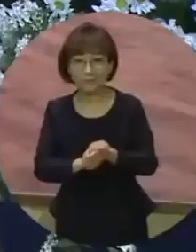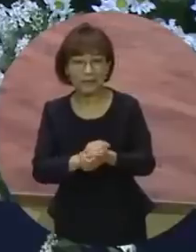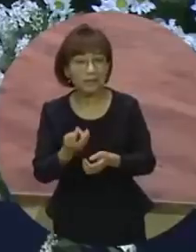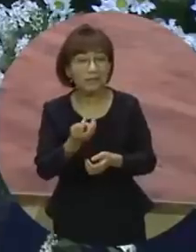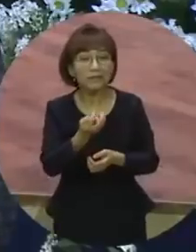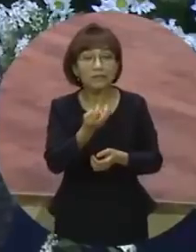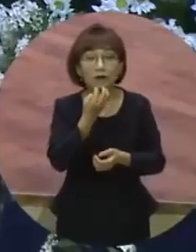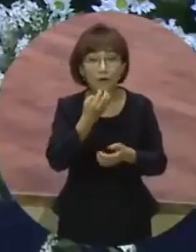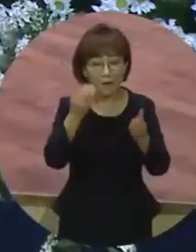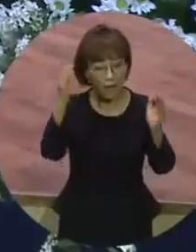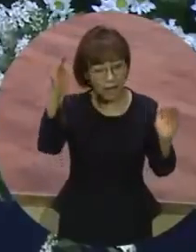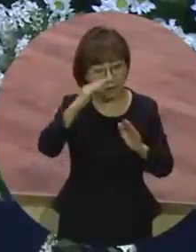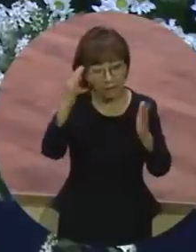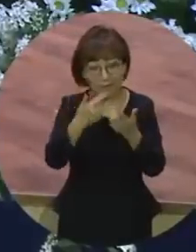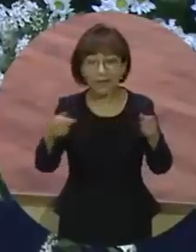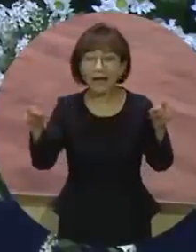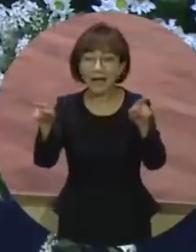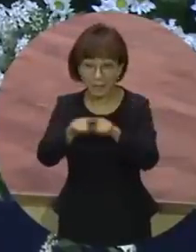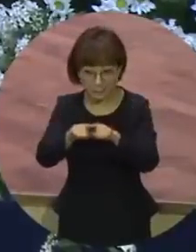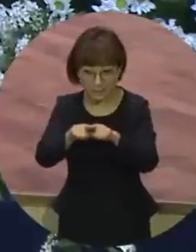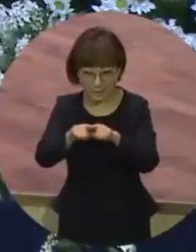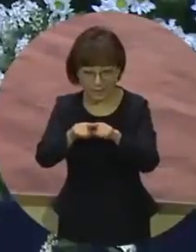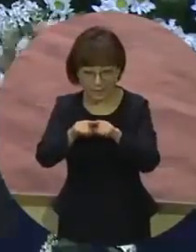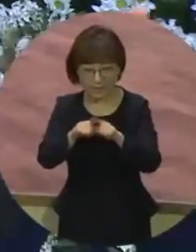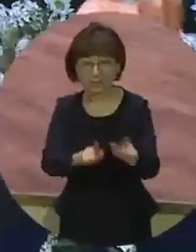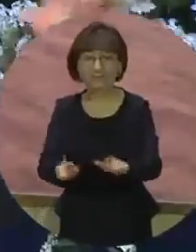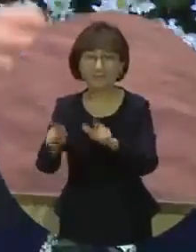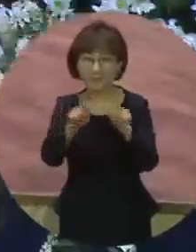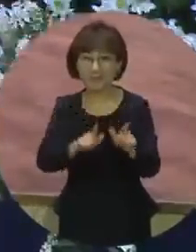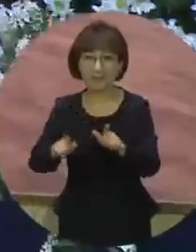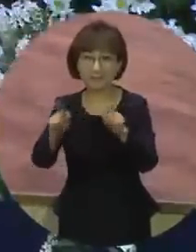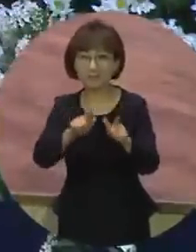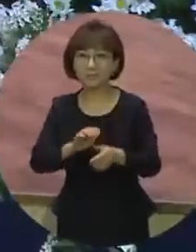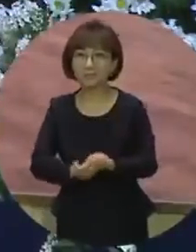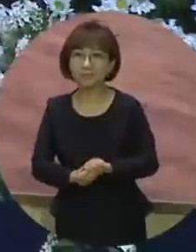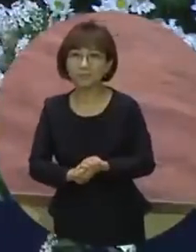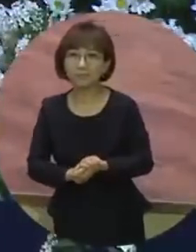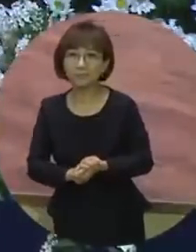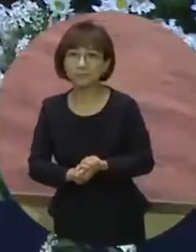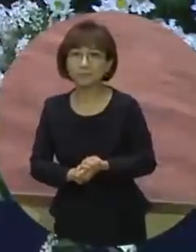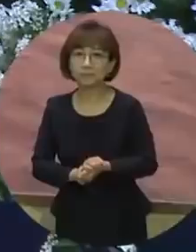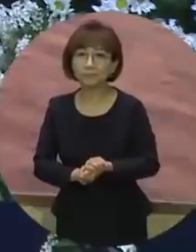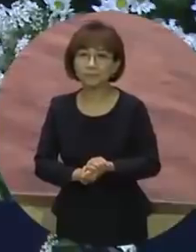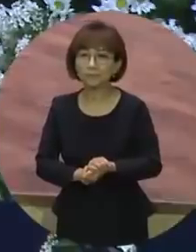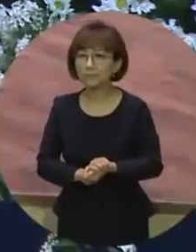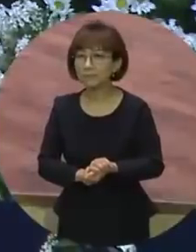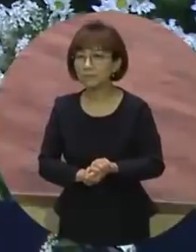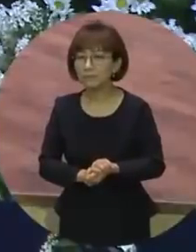됐는데 아니, 잠을 한여름에 말이요. 잠을 자는 얼마나 덥습니까? 한여름에 잠을